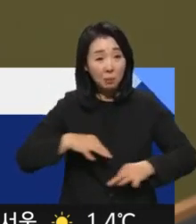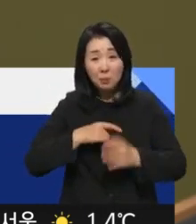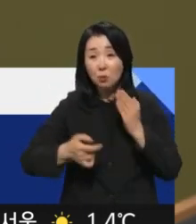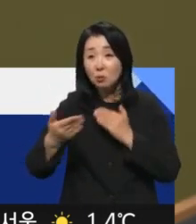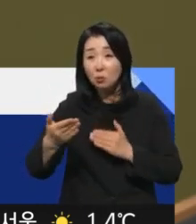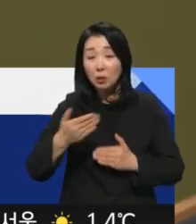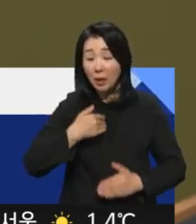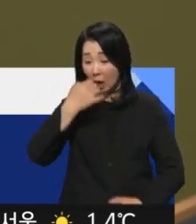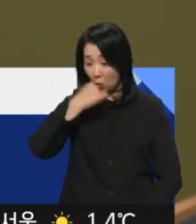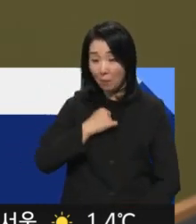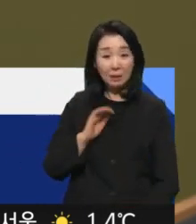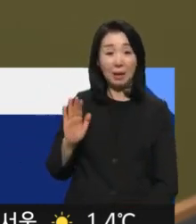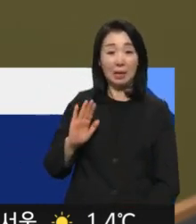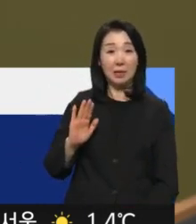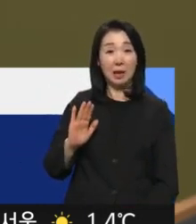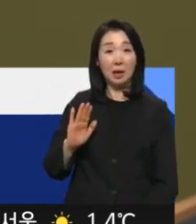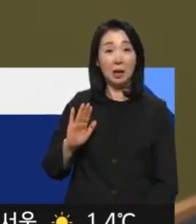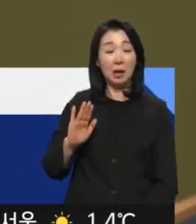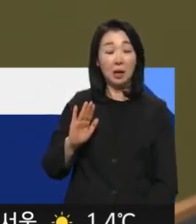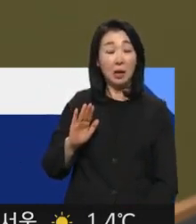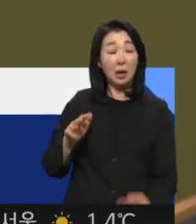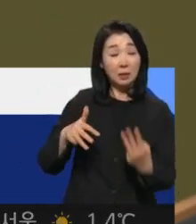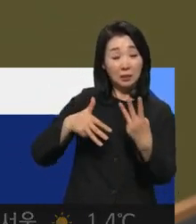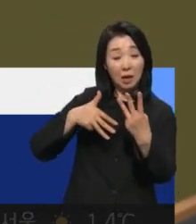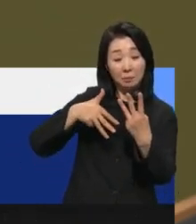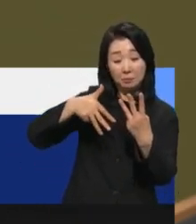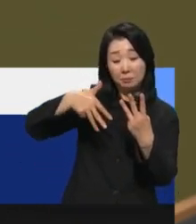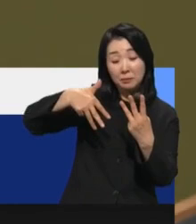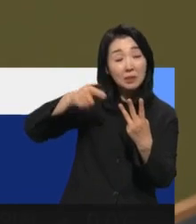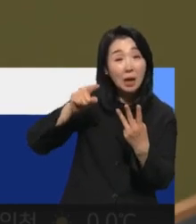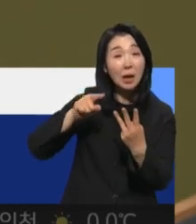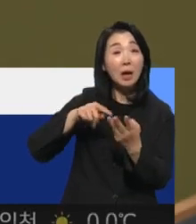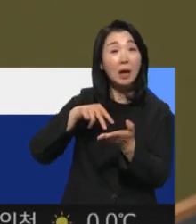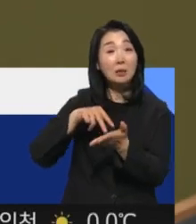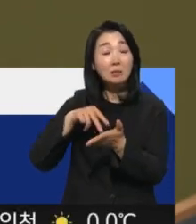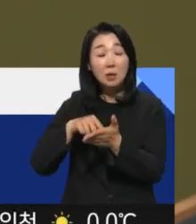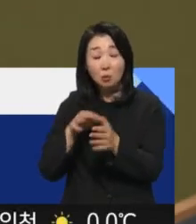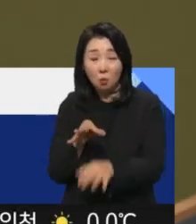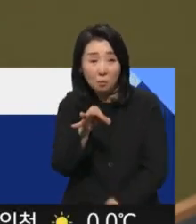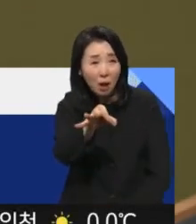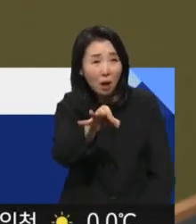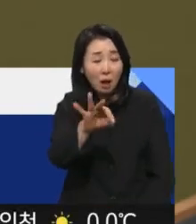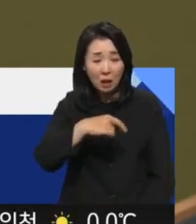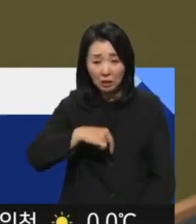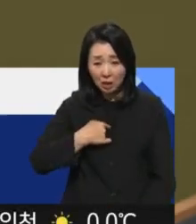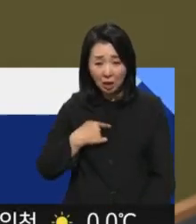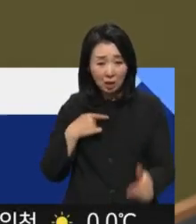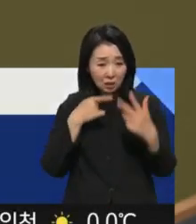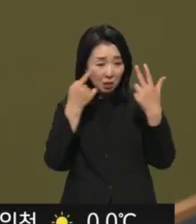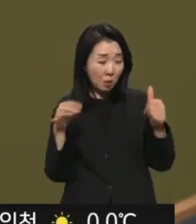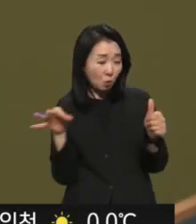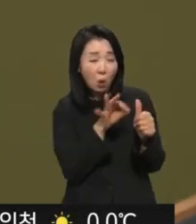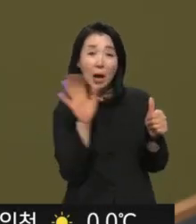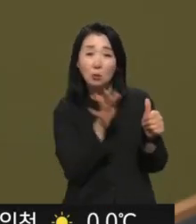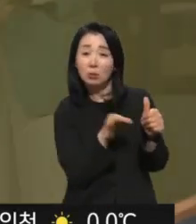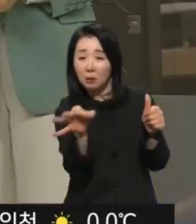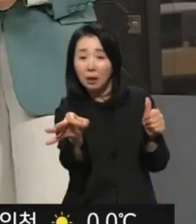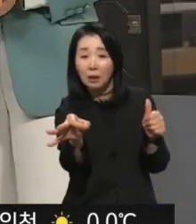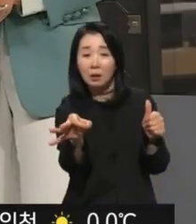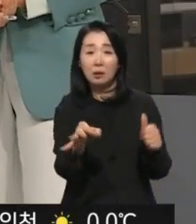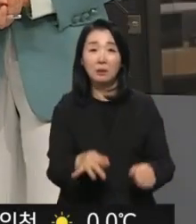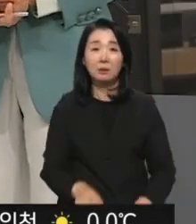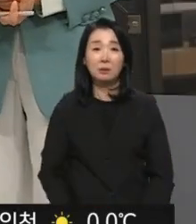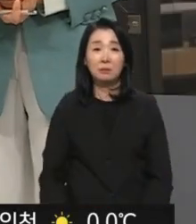돈 받았다는 건 아니고 제3자 뇌물도 이제 FC에다가 했다는 거기 때문에 자기가 돈 받았다는 게 아니잖아요. 그게 없거든요. 네,